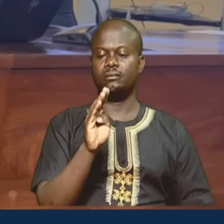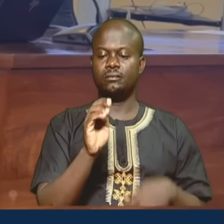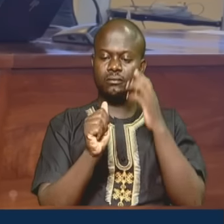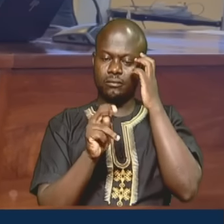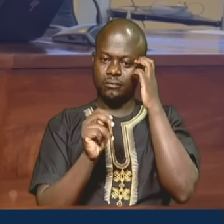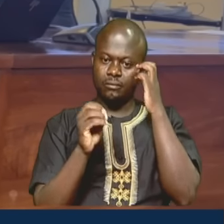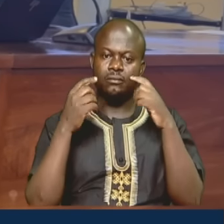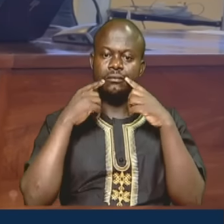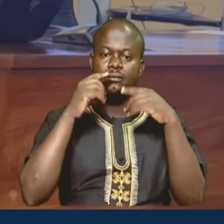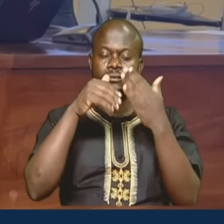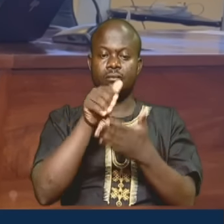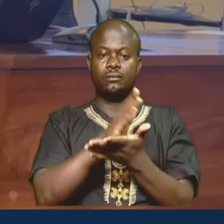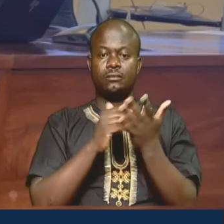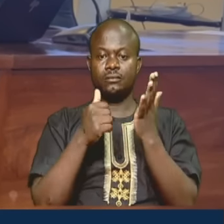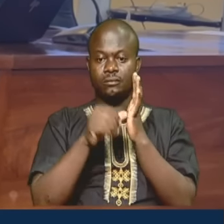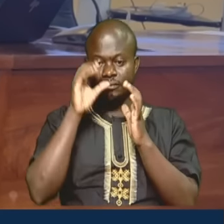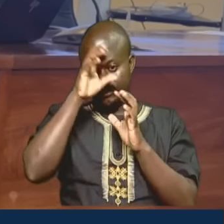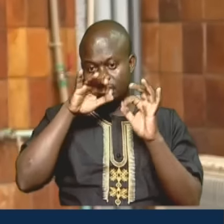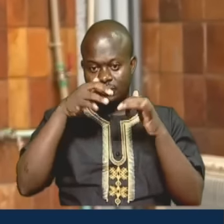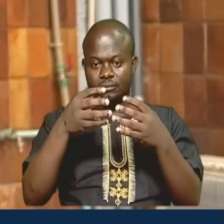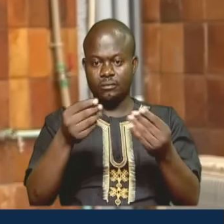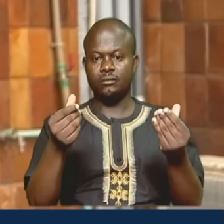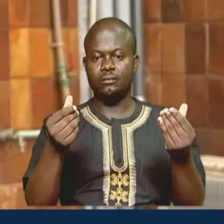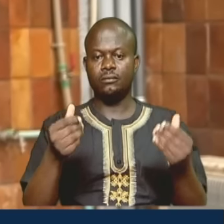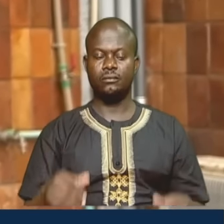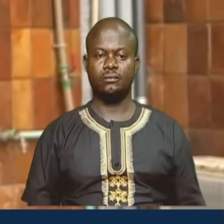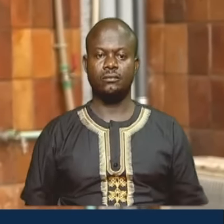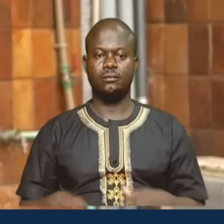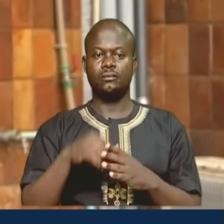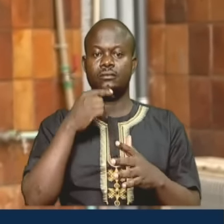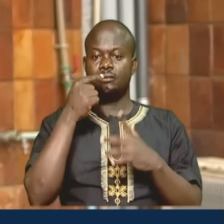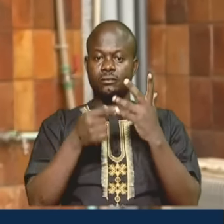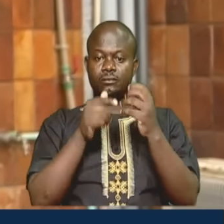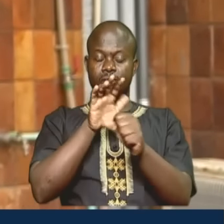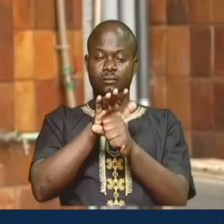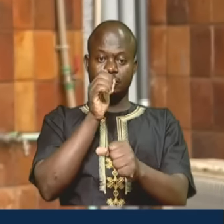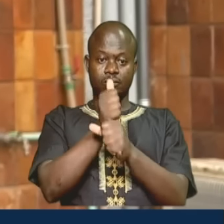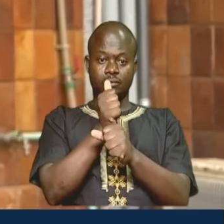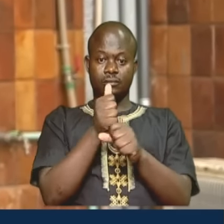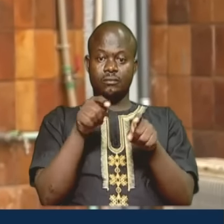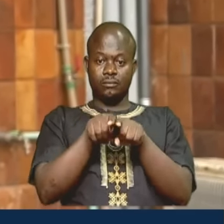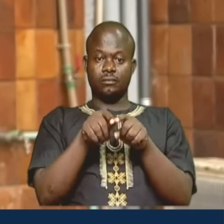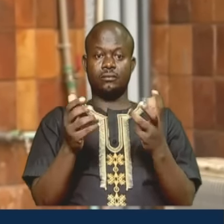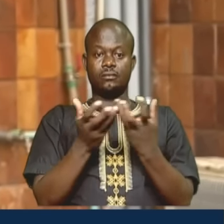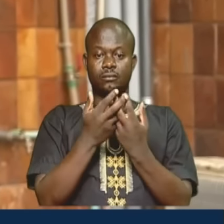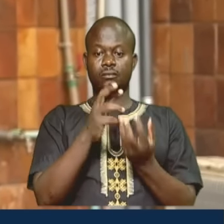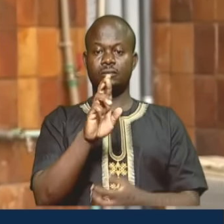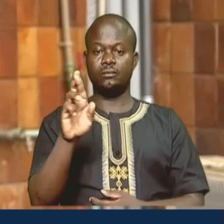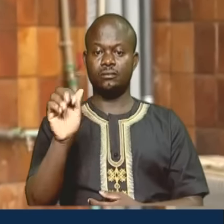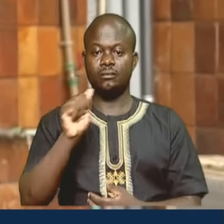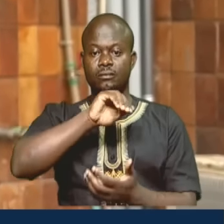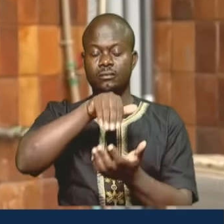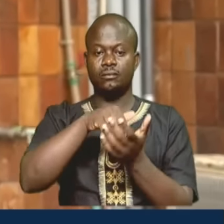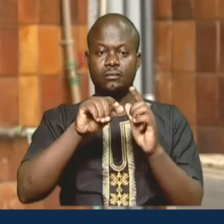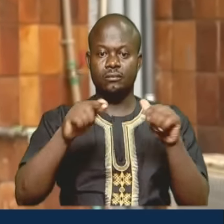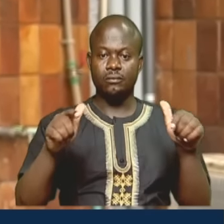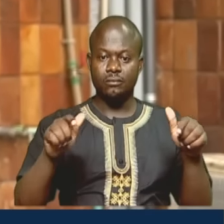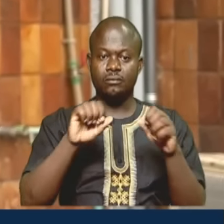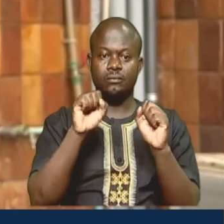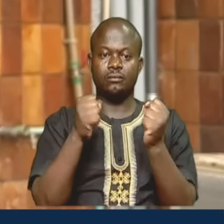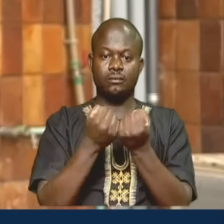muri ibi bibazo birimo gushakirwa ibisubizo. Hari byinshi biri gukorwa nk'ubu ngubu guhuza Rwanda Reveni n'ikigo cy'ubutaka sisiteme yabo